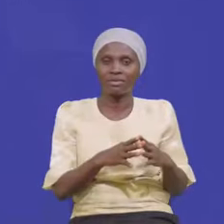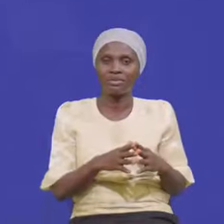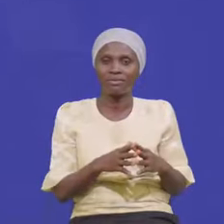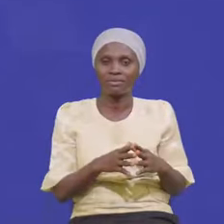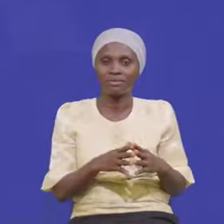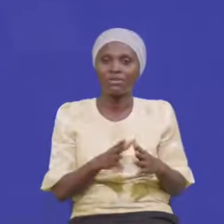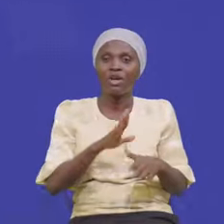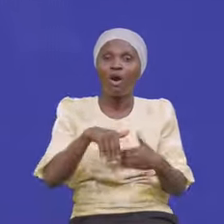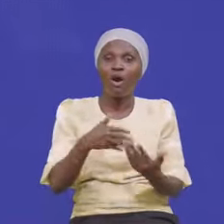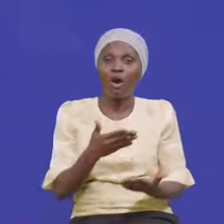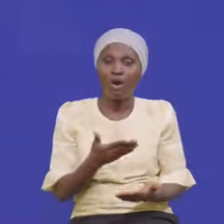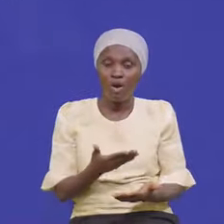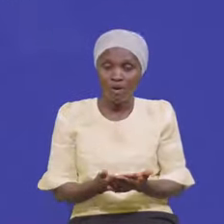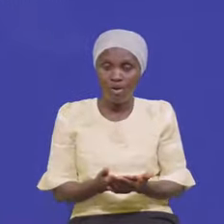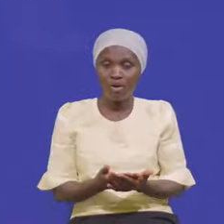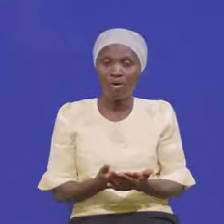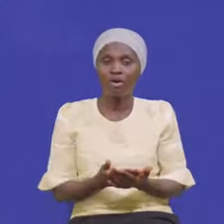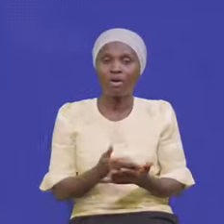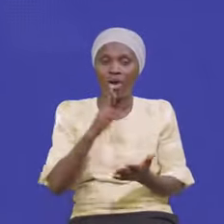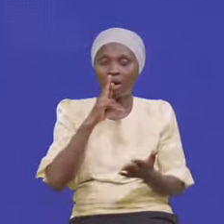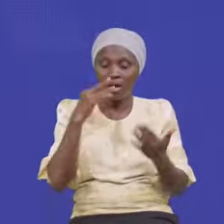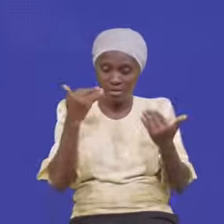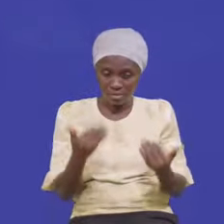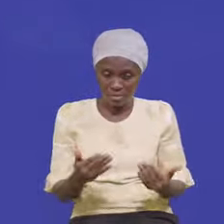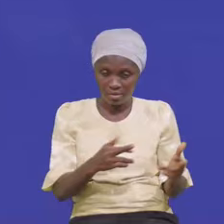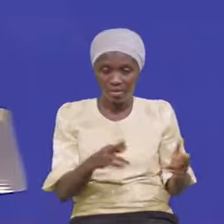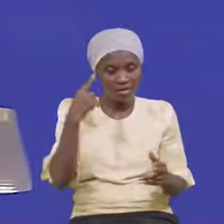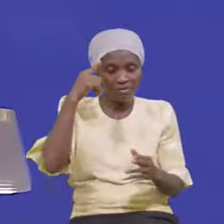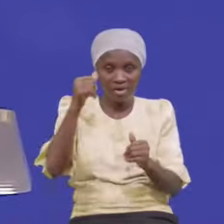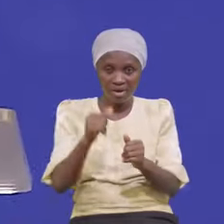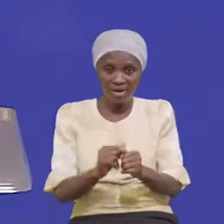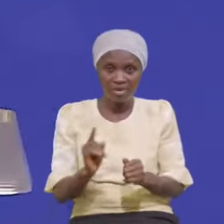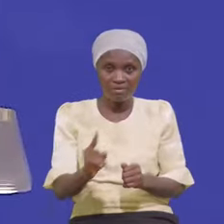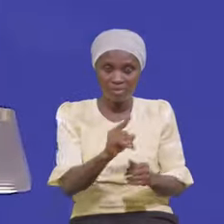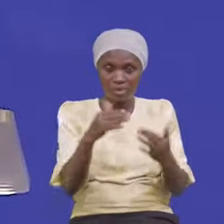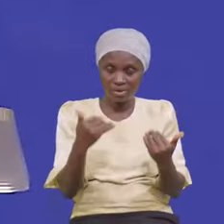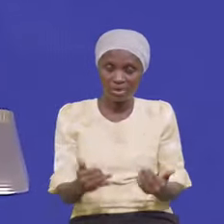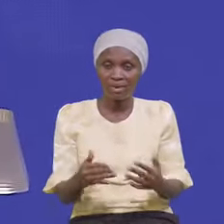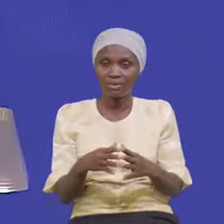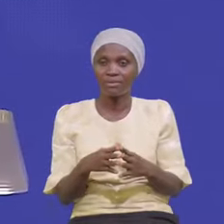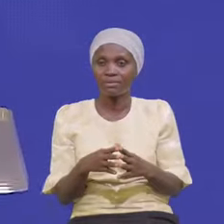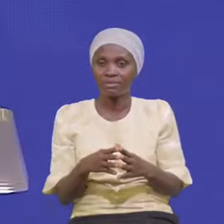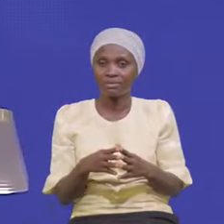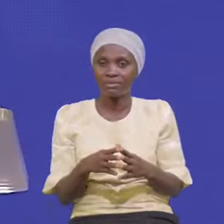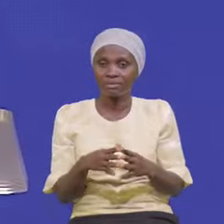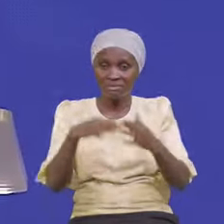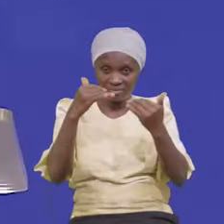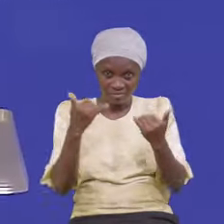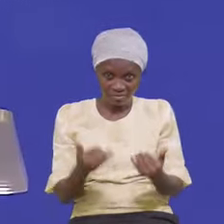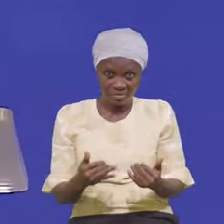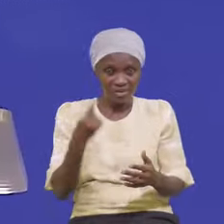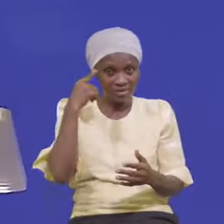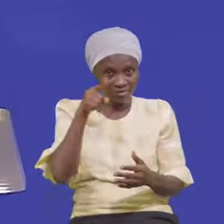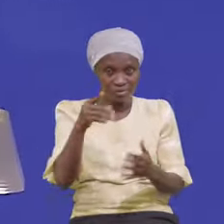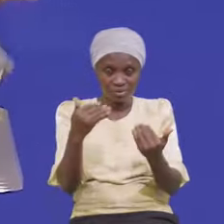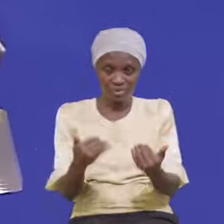All available for everyone now. ఇవన్నీ ఇప్పుడు అందరికీ అందుబాటులో ఉన్నాయి. Available for you now. ఇప్పుడు